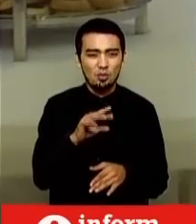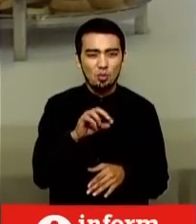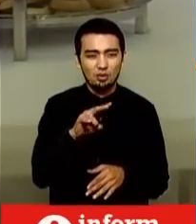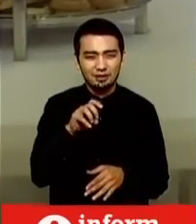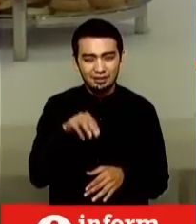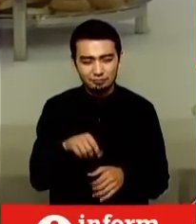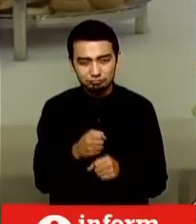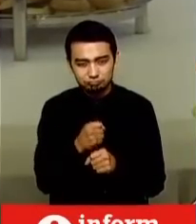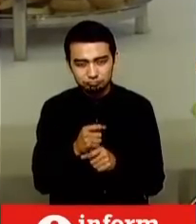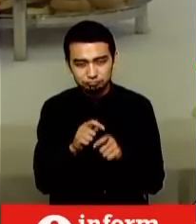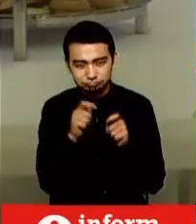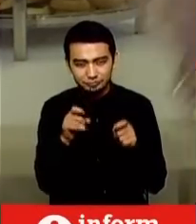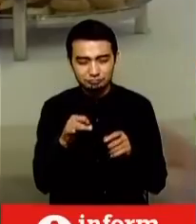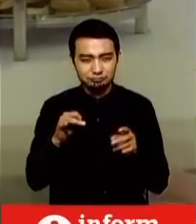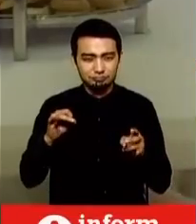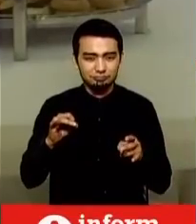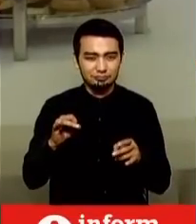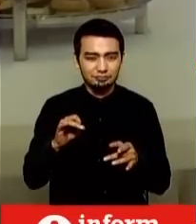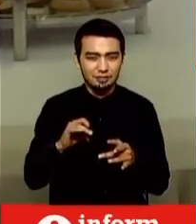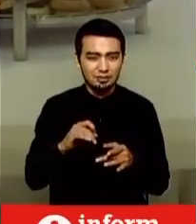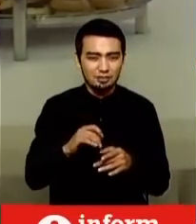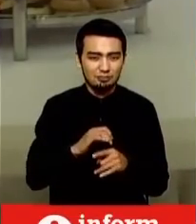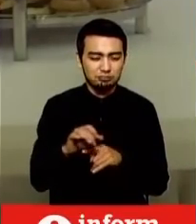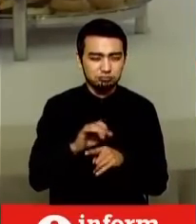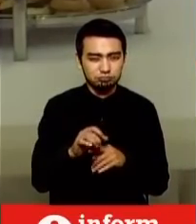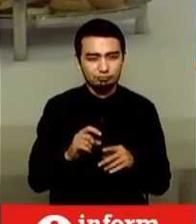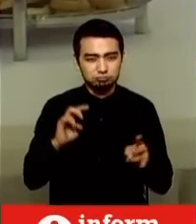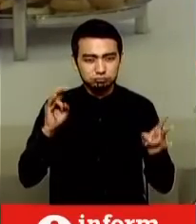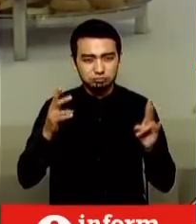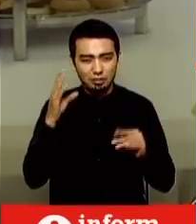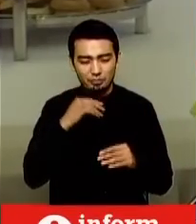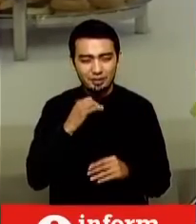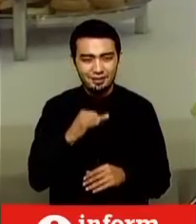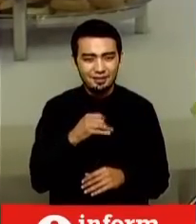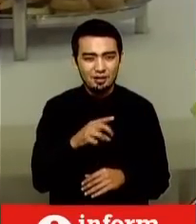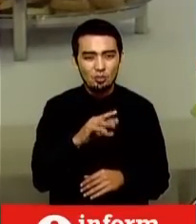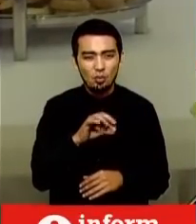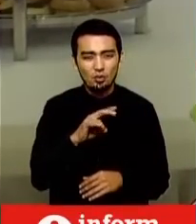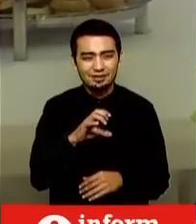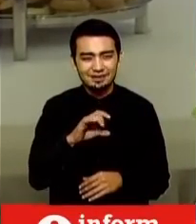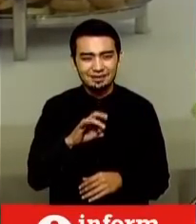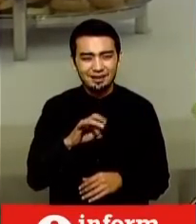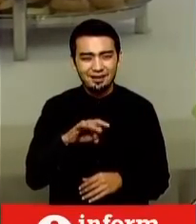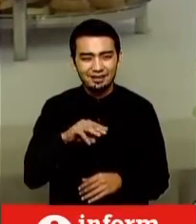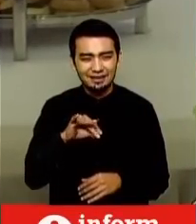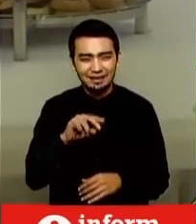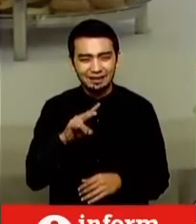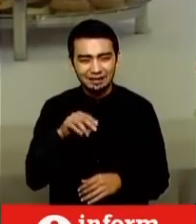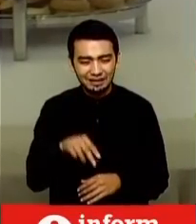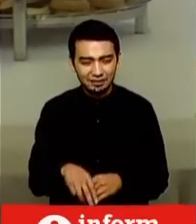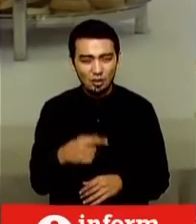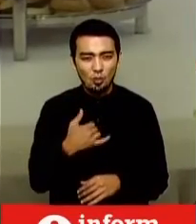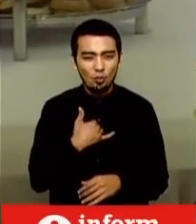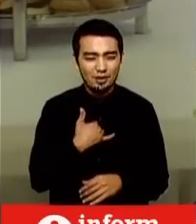бренд жасай отырып, әлеуметтік желіден тыс шығып жатады олар. Яғни бұның барлығы консалтингтік қызметтер. Біздің елде бұл әлі